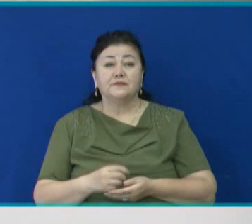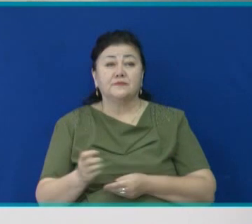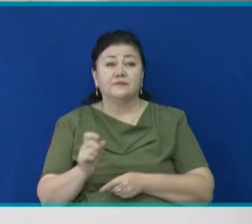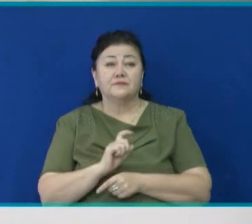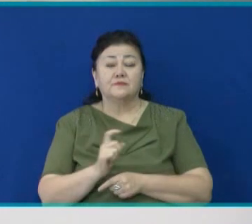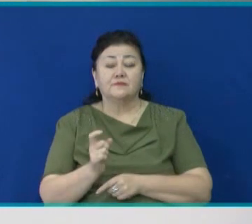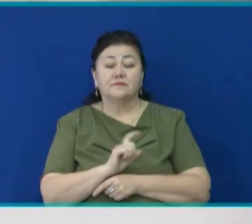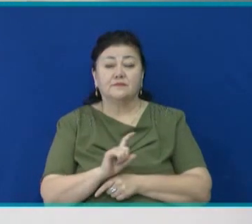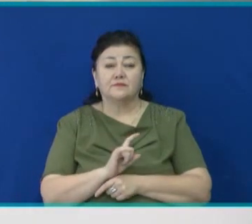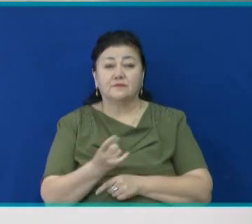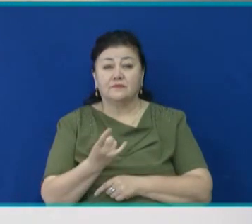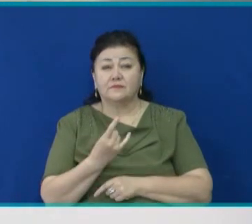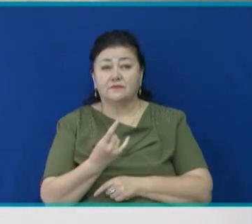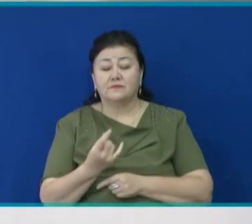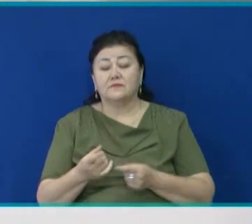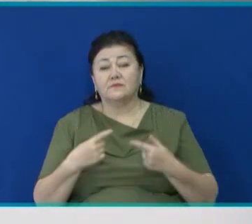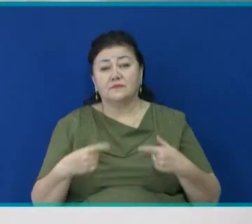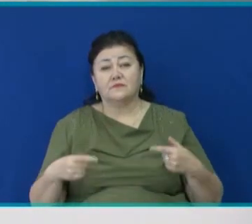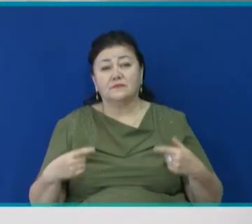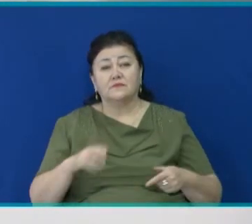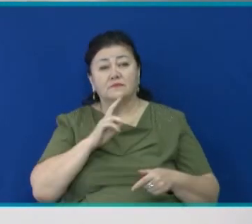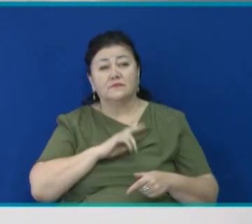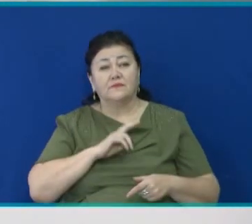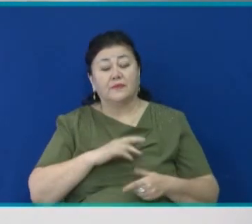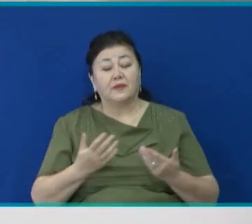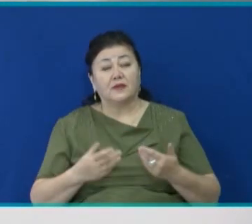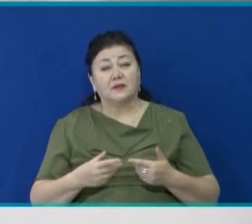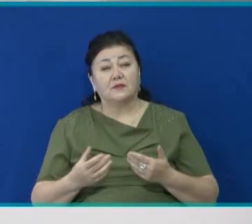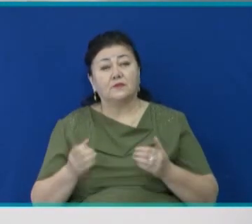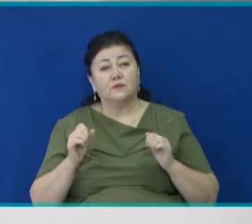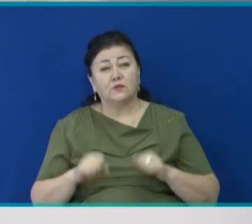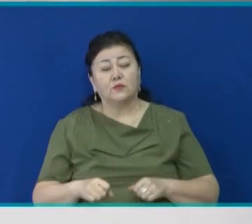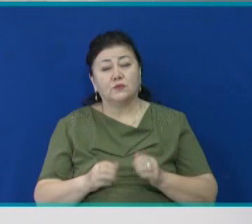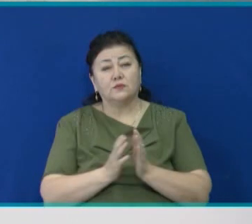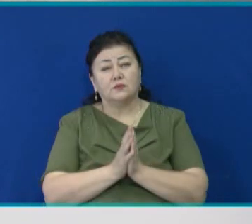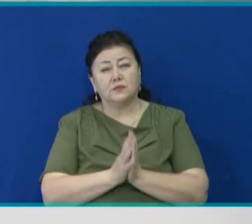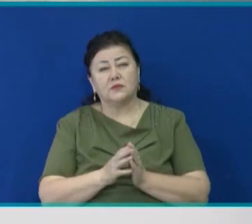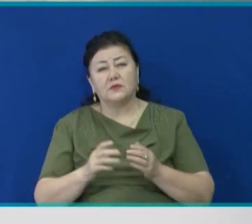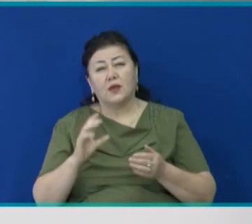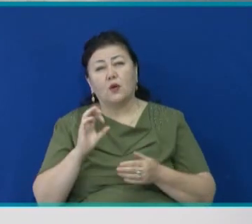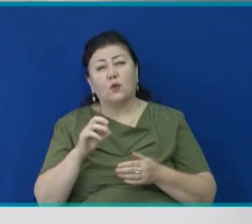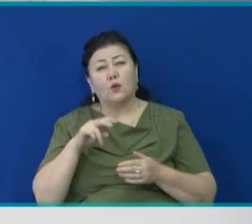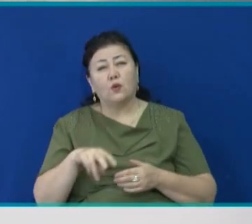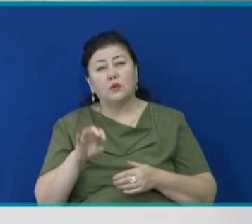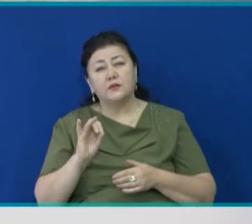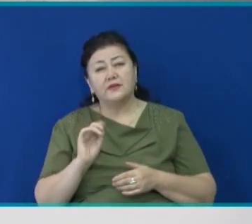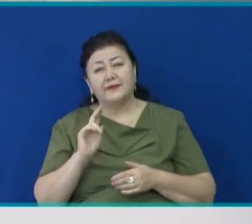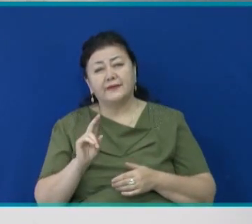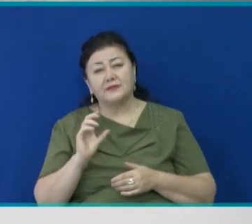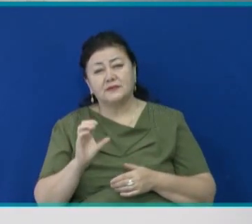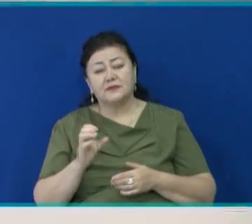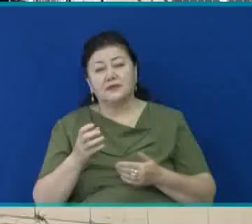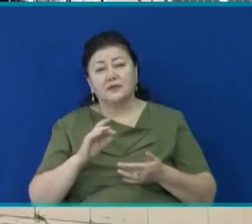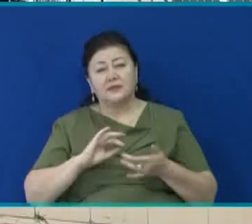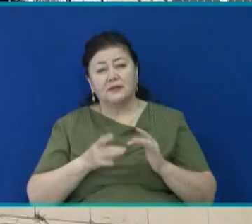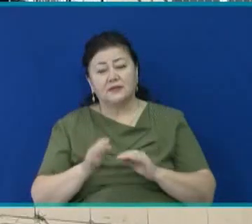Мошенники работают разными способами. В последнее время они нередко пытаются заманить людей в ловушку через OLX. Они дают объявления